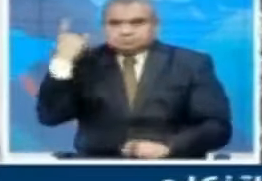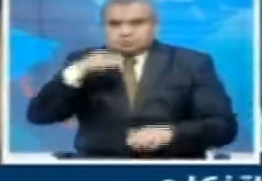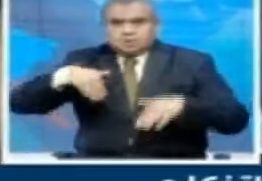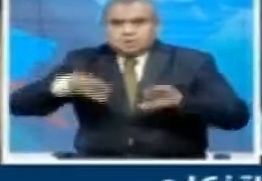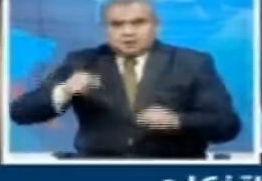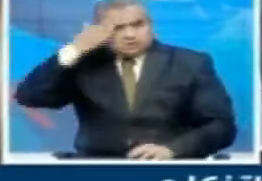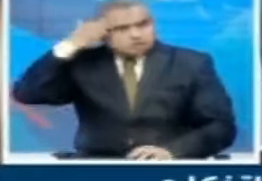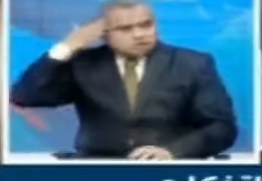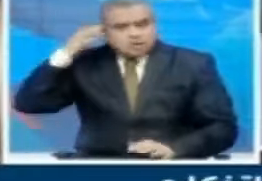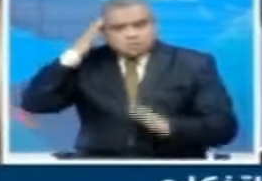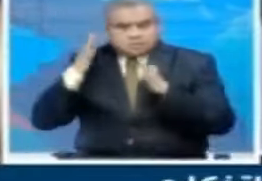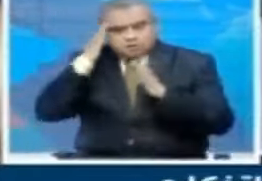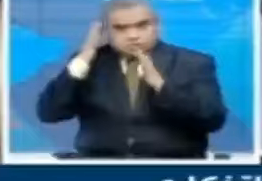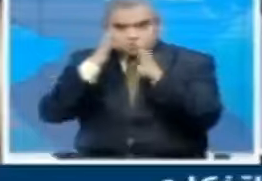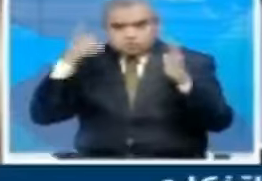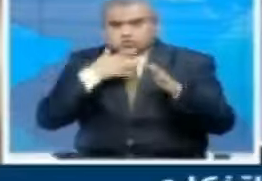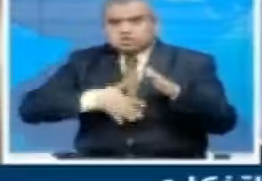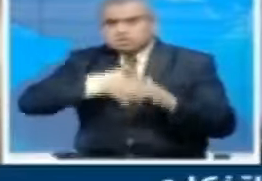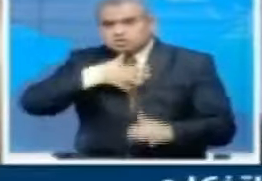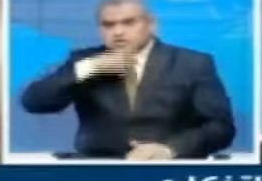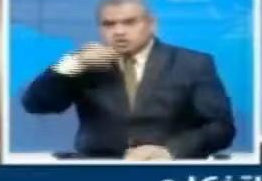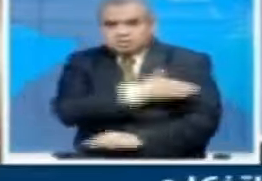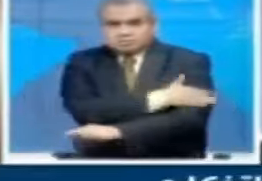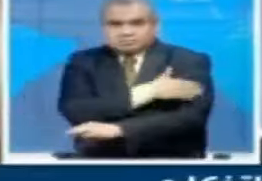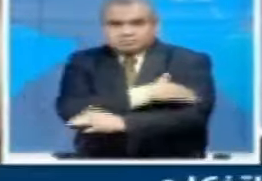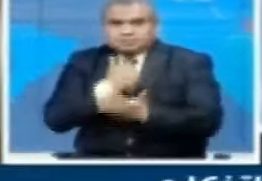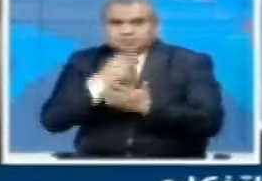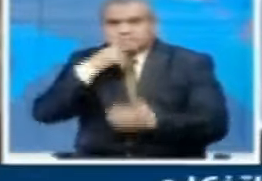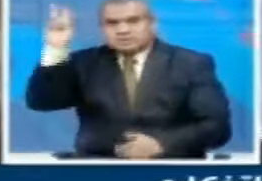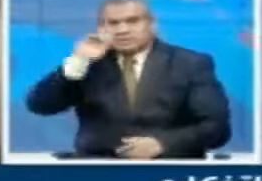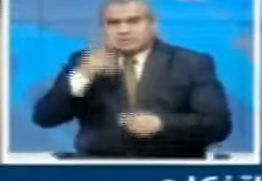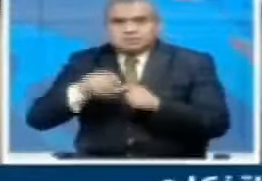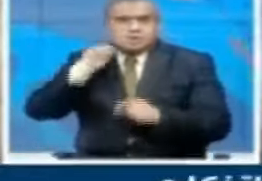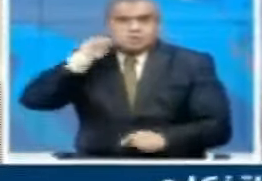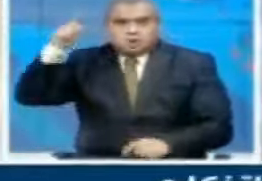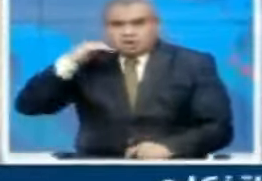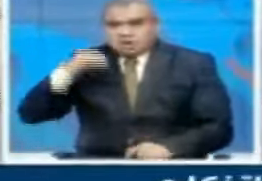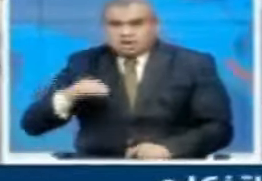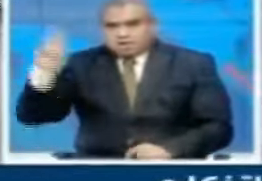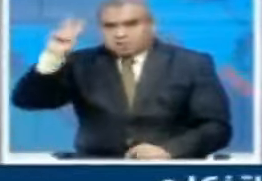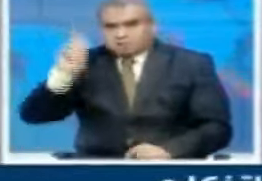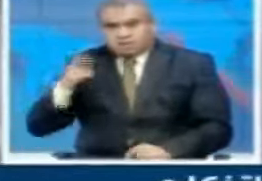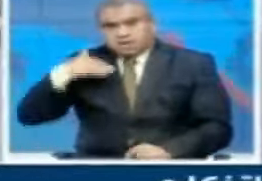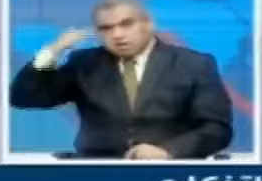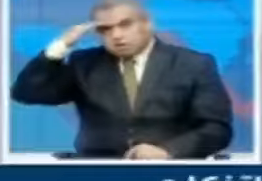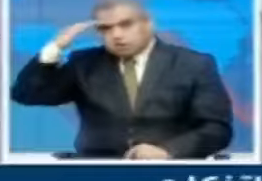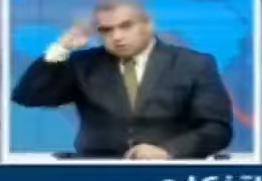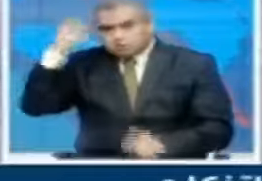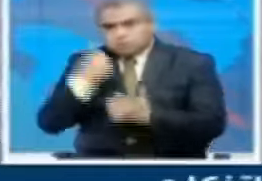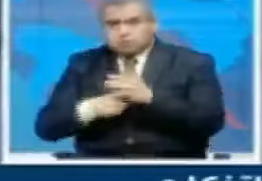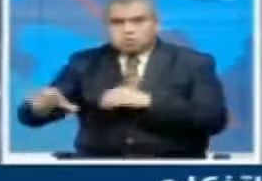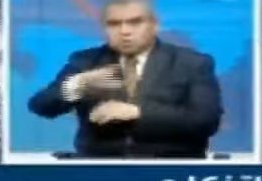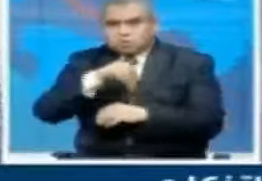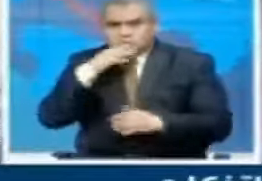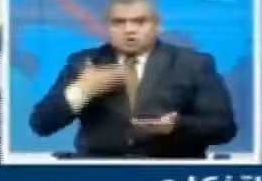مجلسي النواب والشيوخ ومشايخ وعواقل سيناء. كما حرص محافظ جنوب سيناء على توجيه تحية شكر وتقدير لأرواح